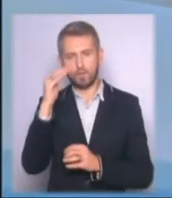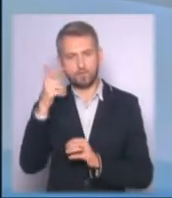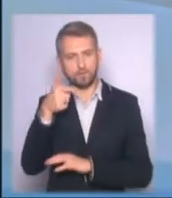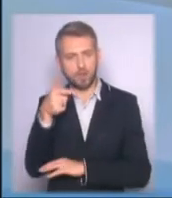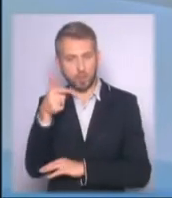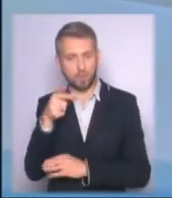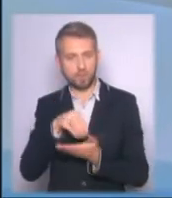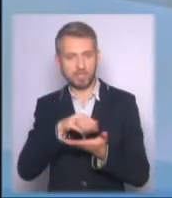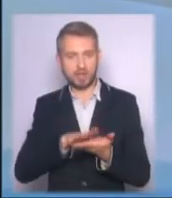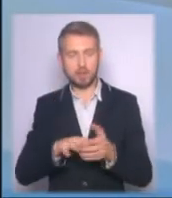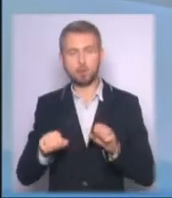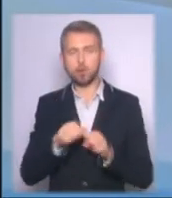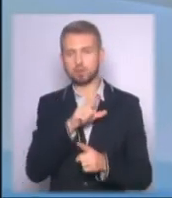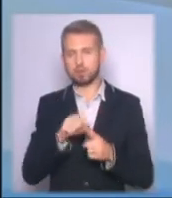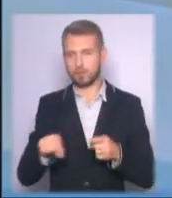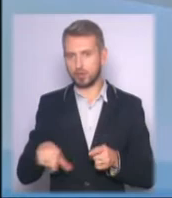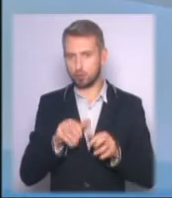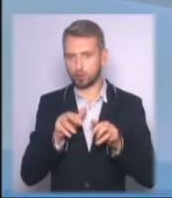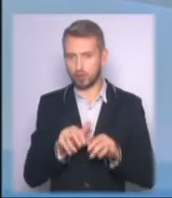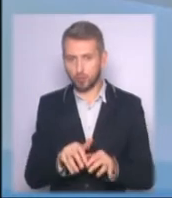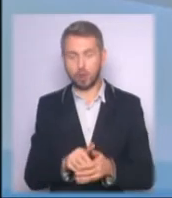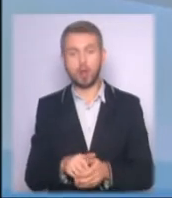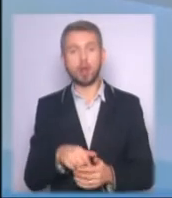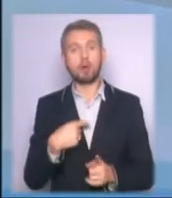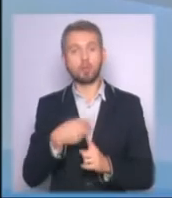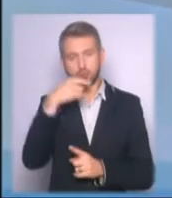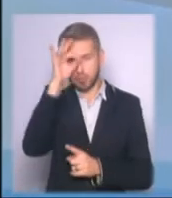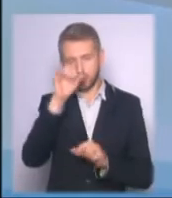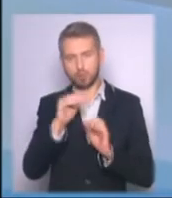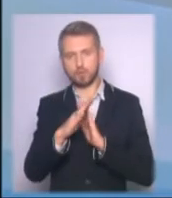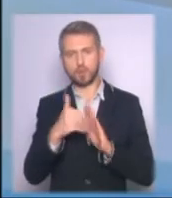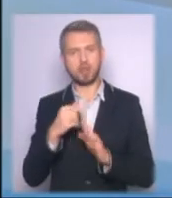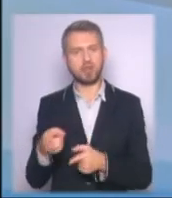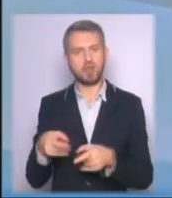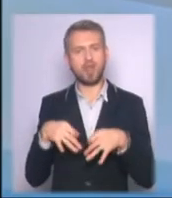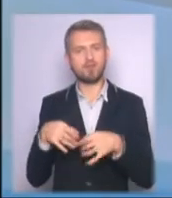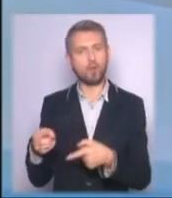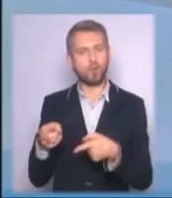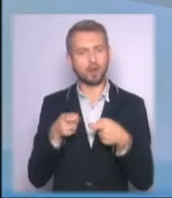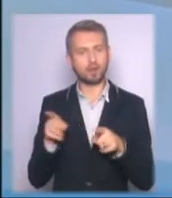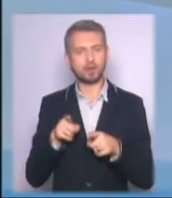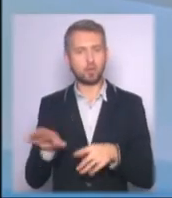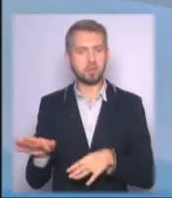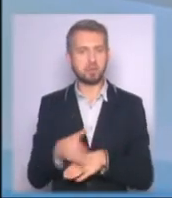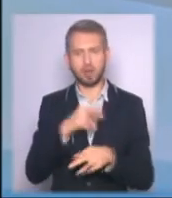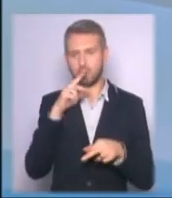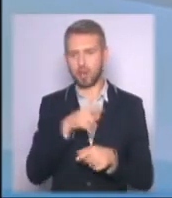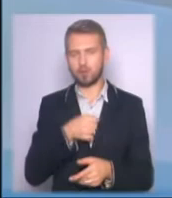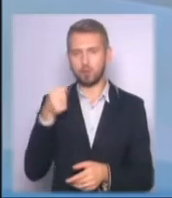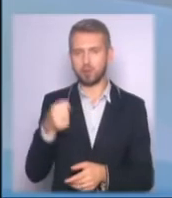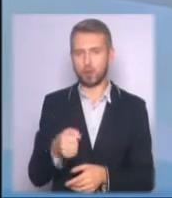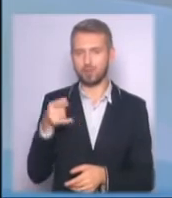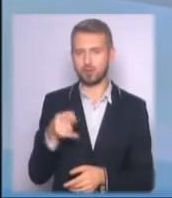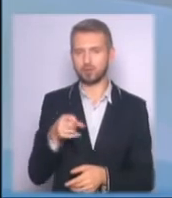правил дорожнього руху. Крім цього, патрульні зможуть викликати евакуатори, аби прибирати неправильно припарковані машини на